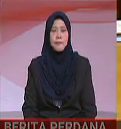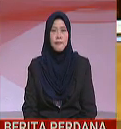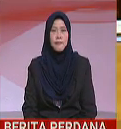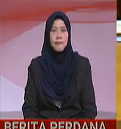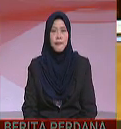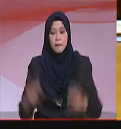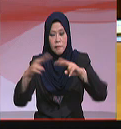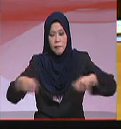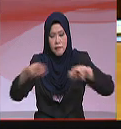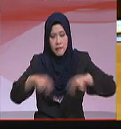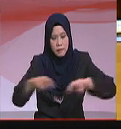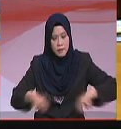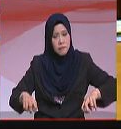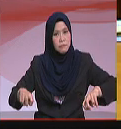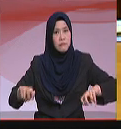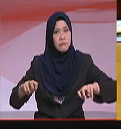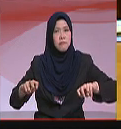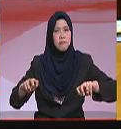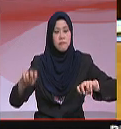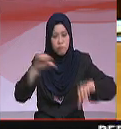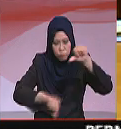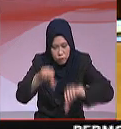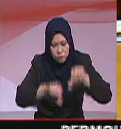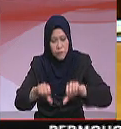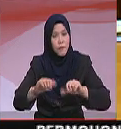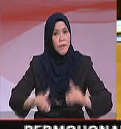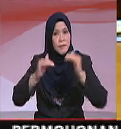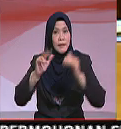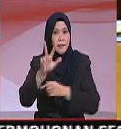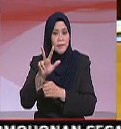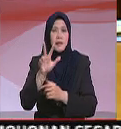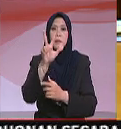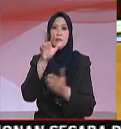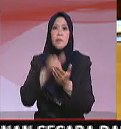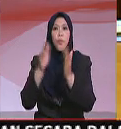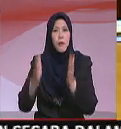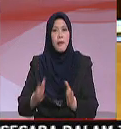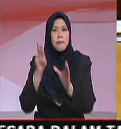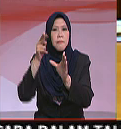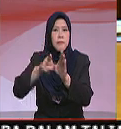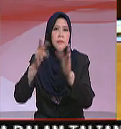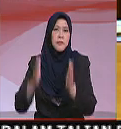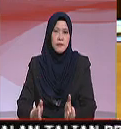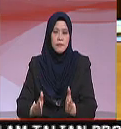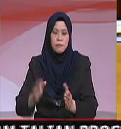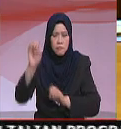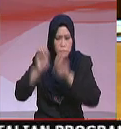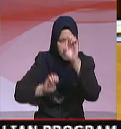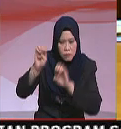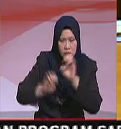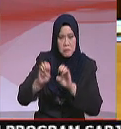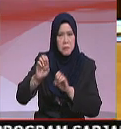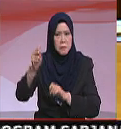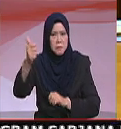Kajian klinikal fasa 3 ini akan melibatkan sejumlah 3,000 peserta dan akan menilai